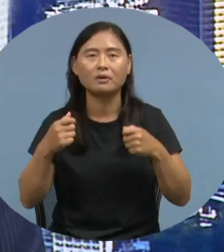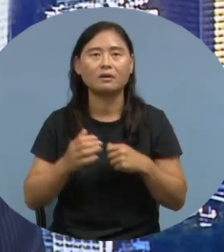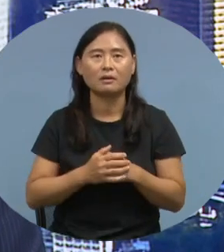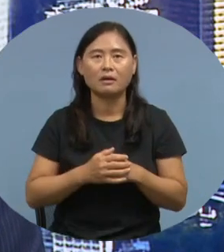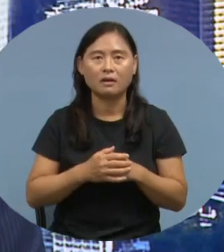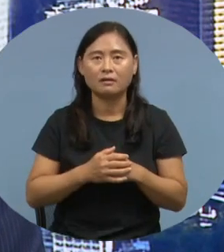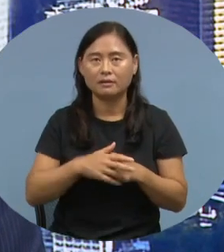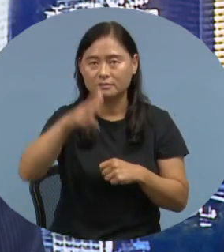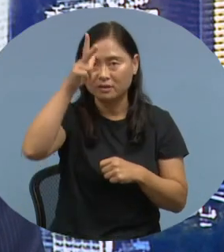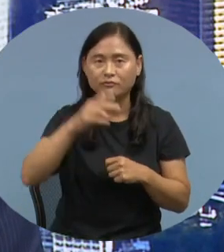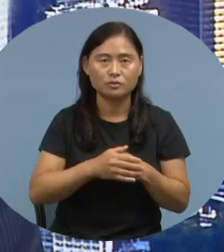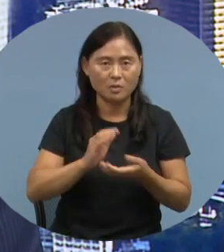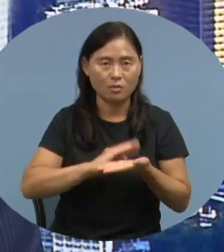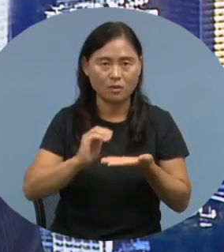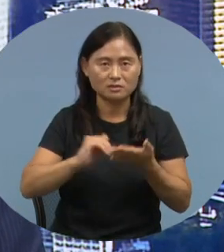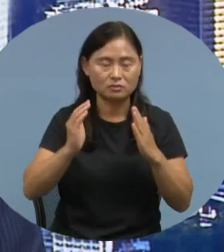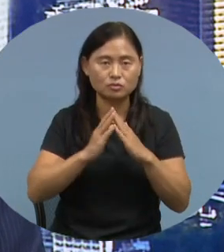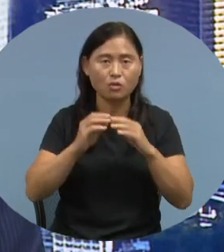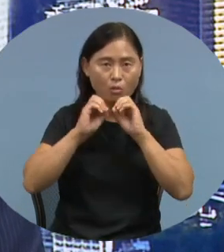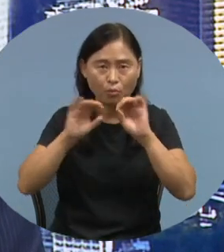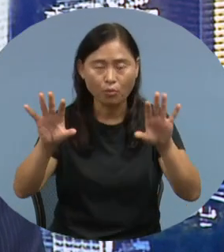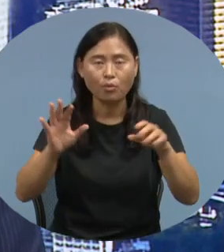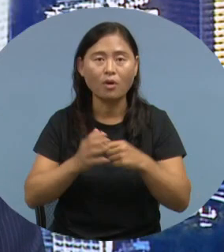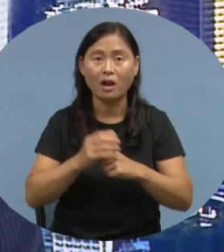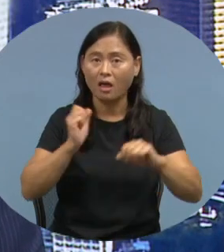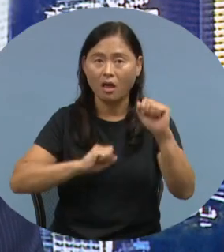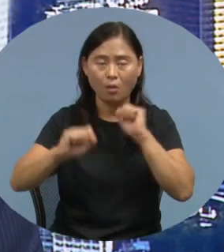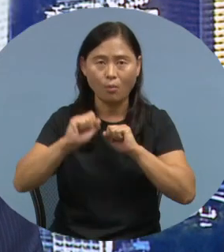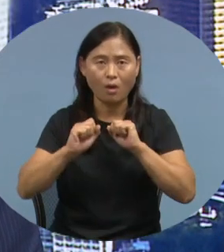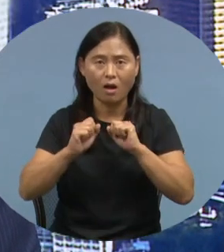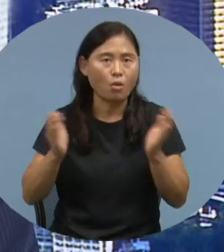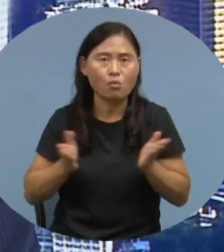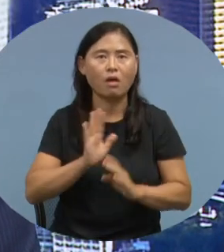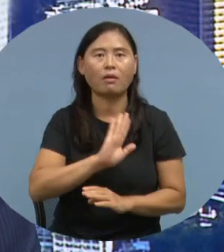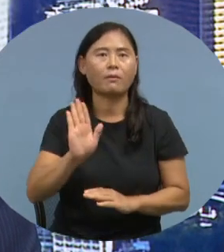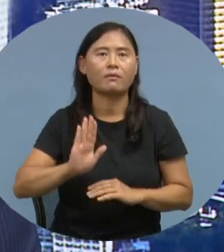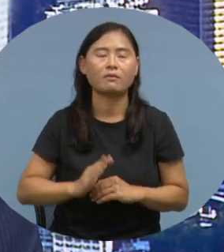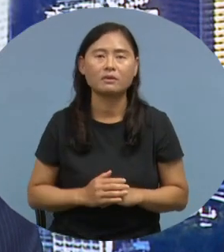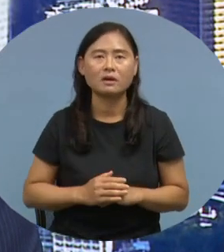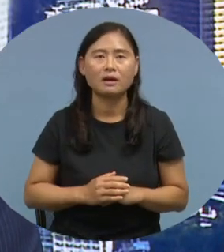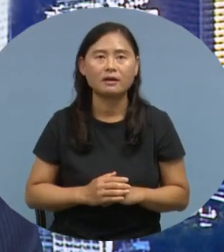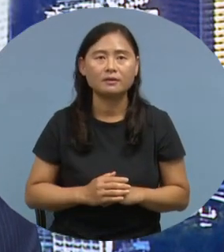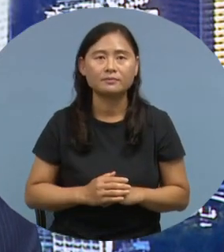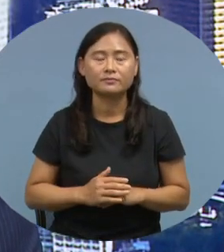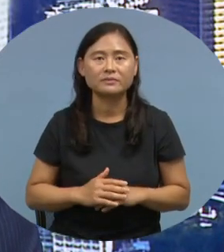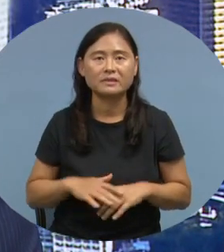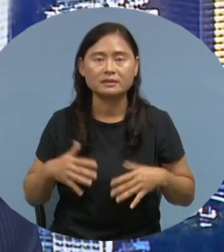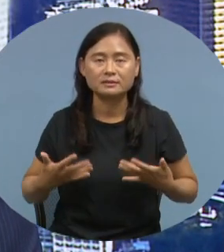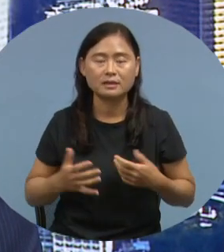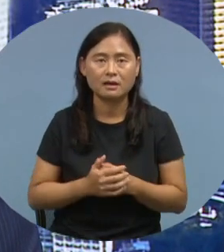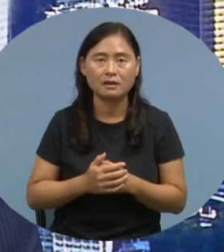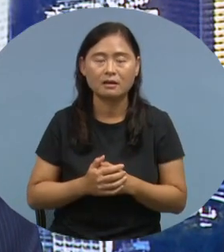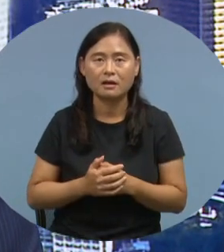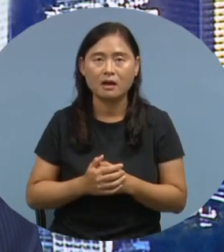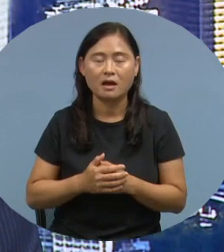我哋其實政府同埋衞生署一路都呼籲咧，呢種行為我哋絕對唔鼓勵。咁當然依家其實